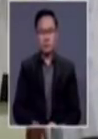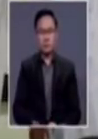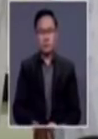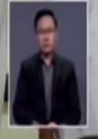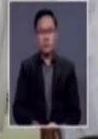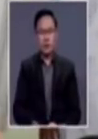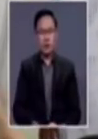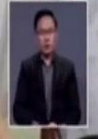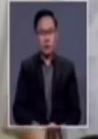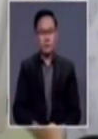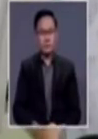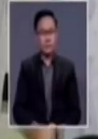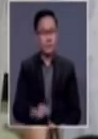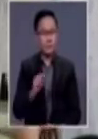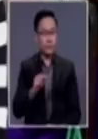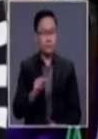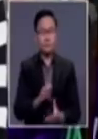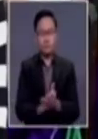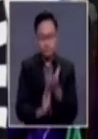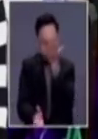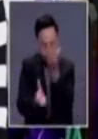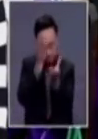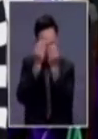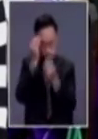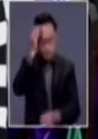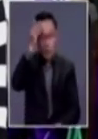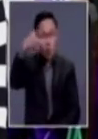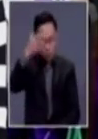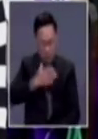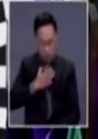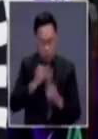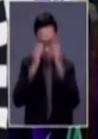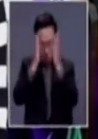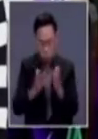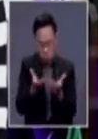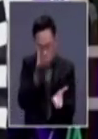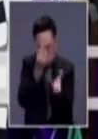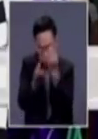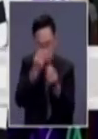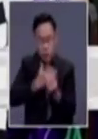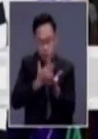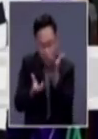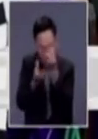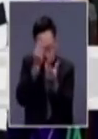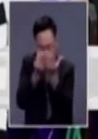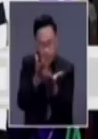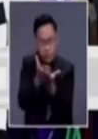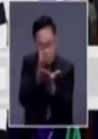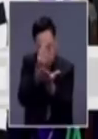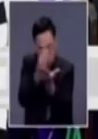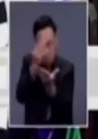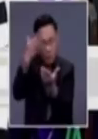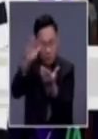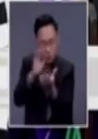พ ในส่วนของคุณครูปอนะคะหลังจากที่ไปอบรมมาอันดับแรกเลยคือมันเหมือนกับจุดประกายอีกครั้งนึงบ